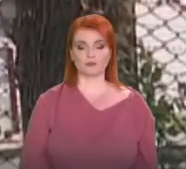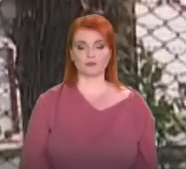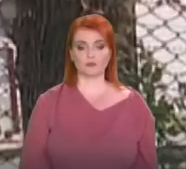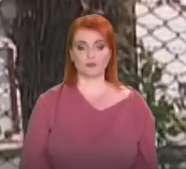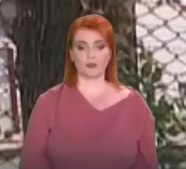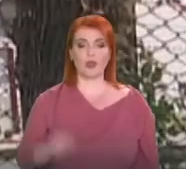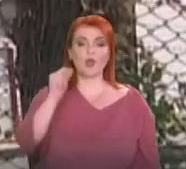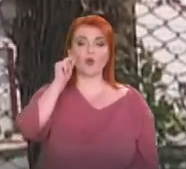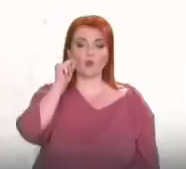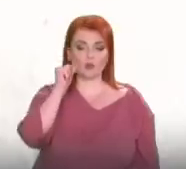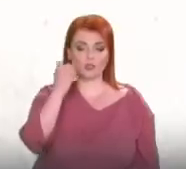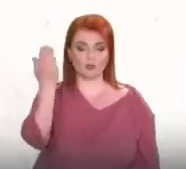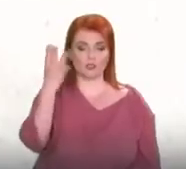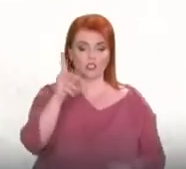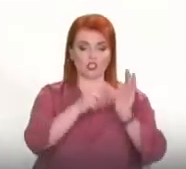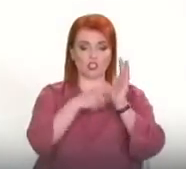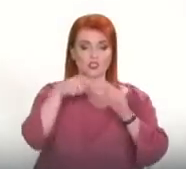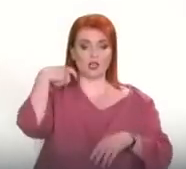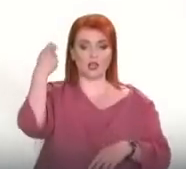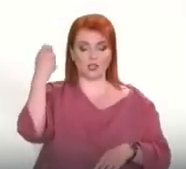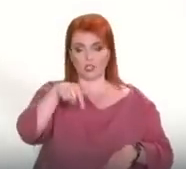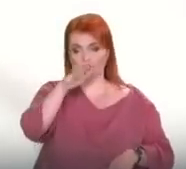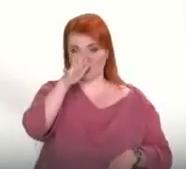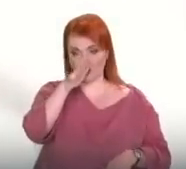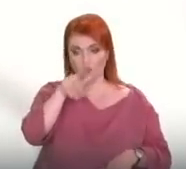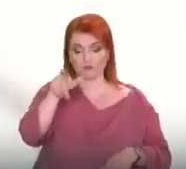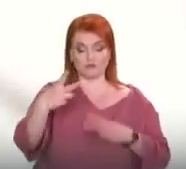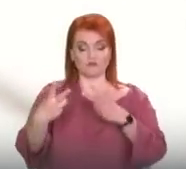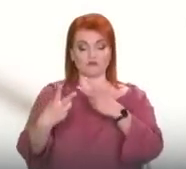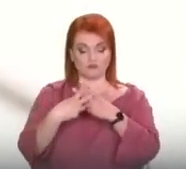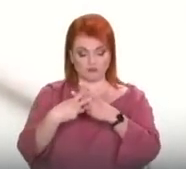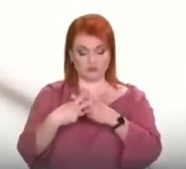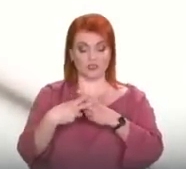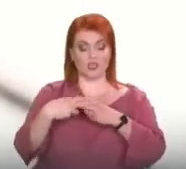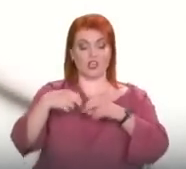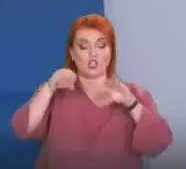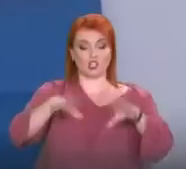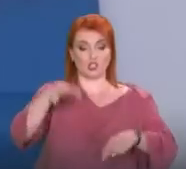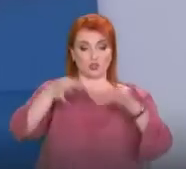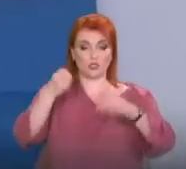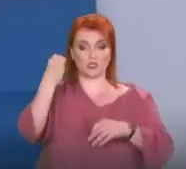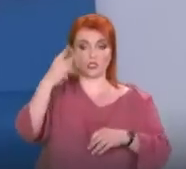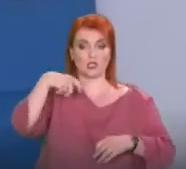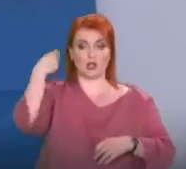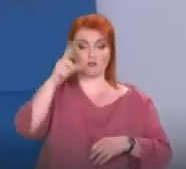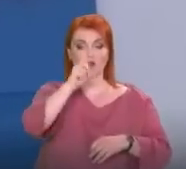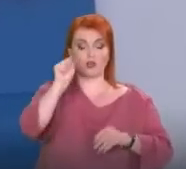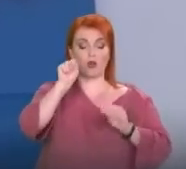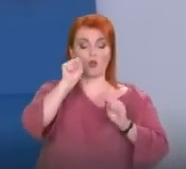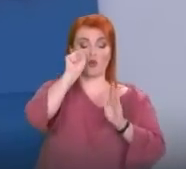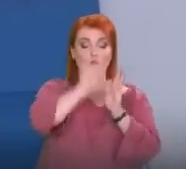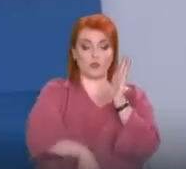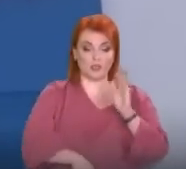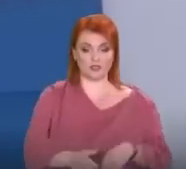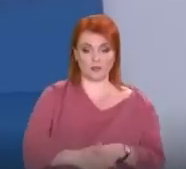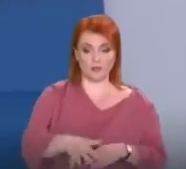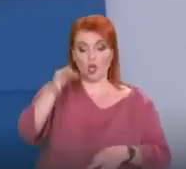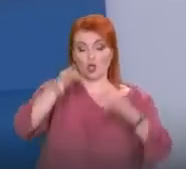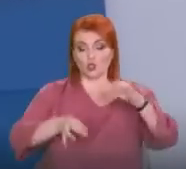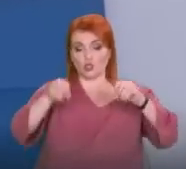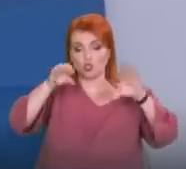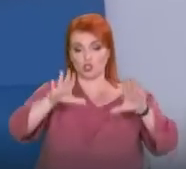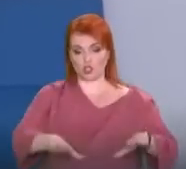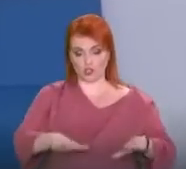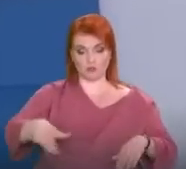Un bărbat de 36 de ani din capital a fost condamnat la 13 ani de închisoare pentru omor. Sentința a fost pronunțată de